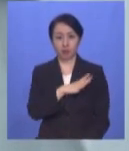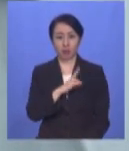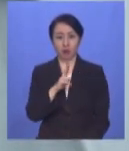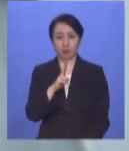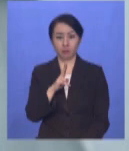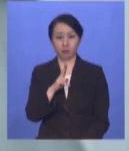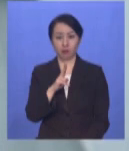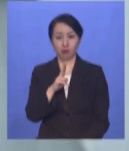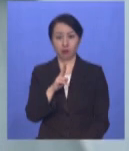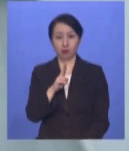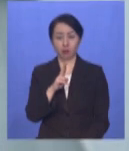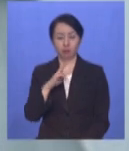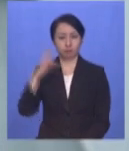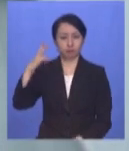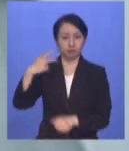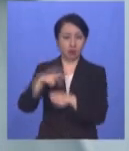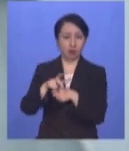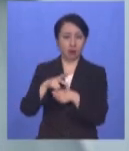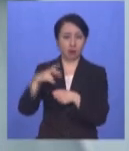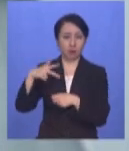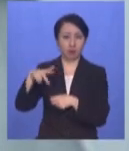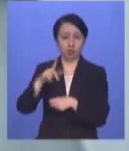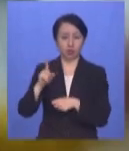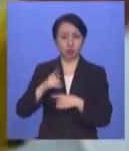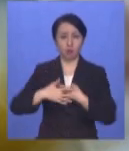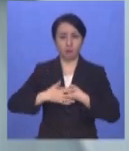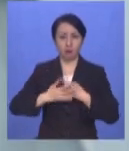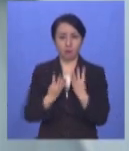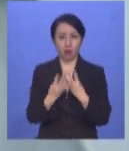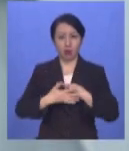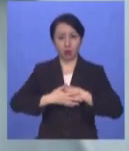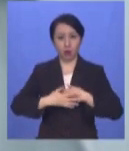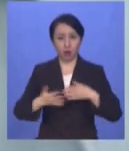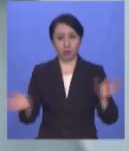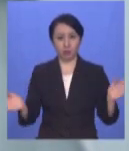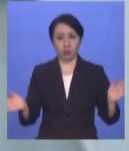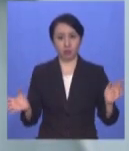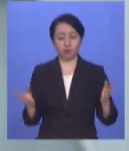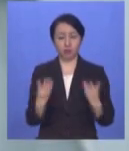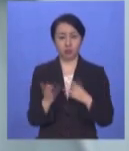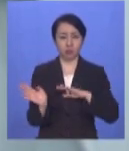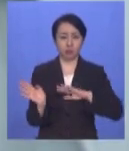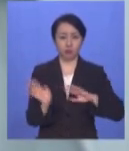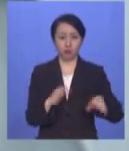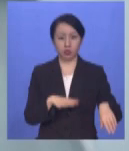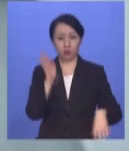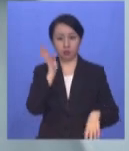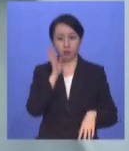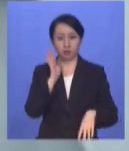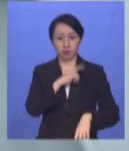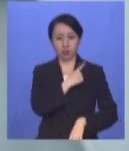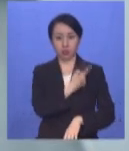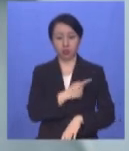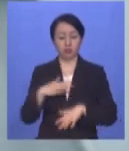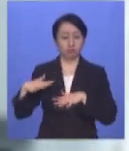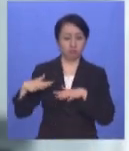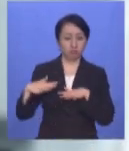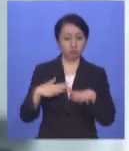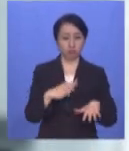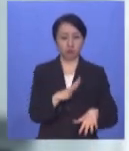квадрокоптера-то, что ворота открыты, заборы все повалены, вода сильным потоком